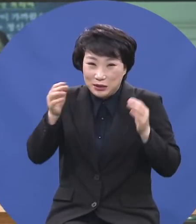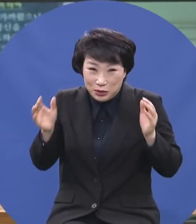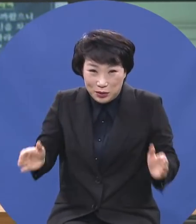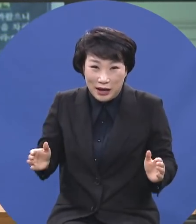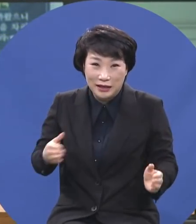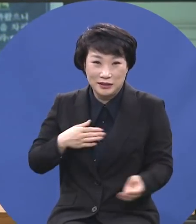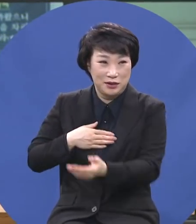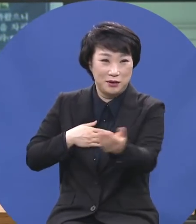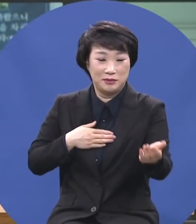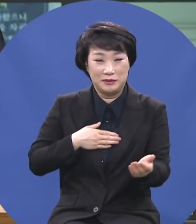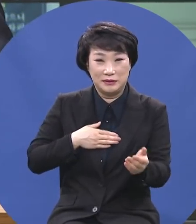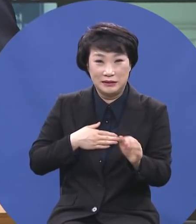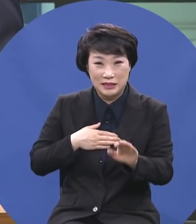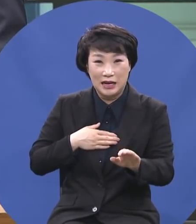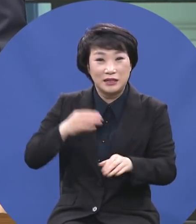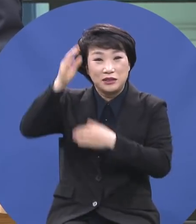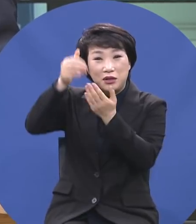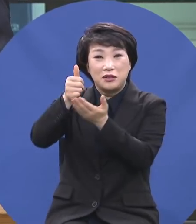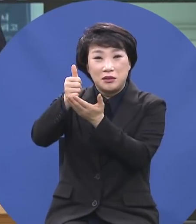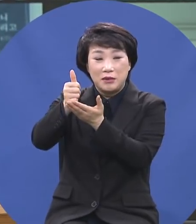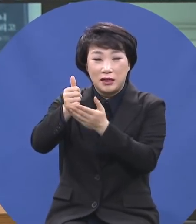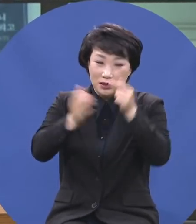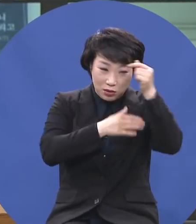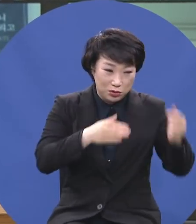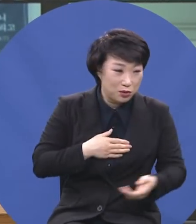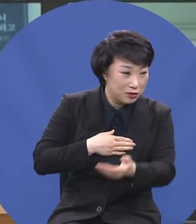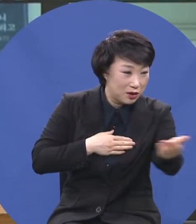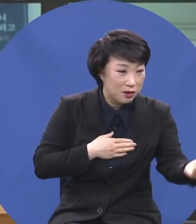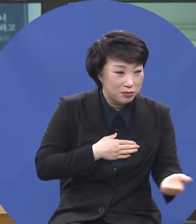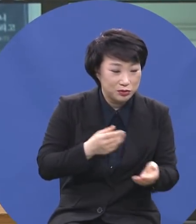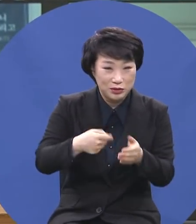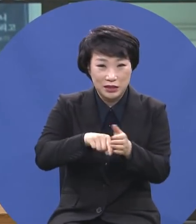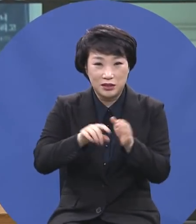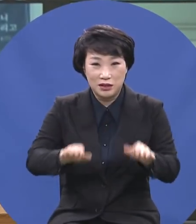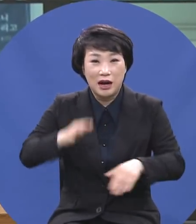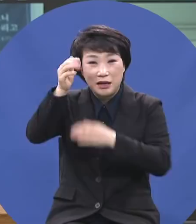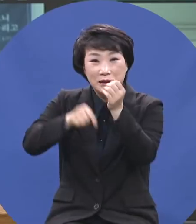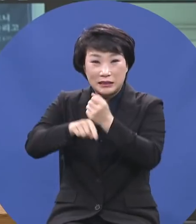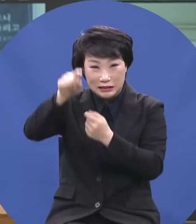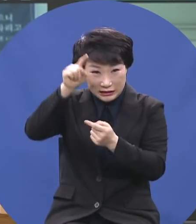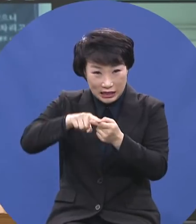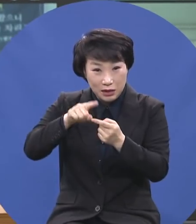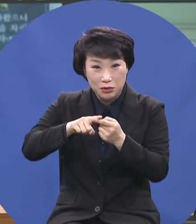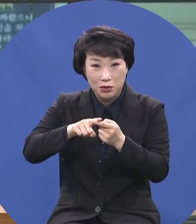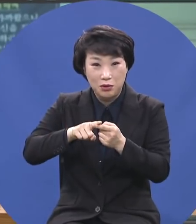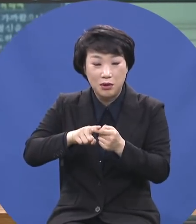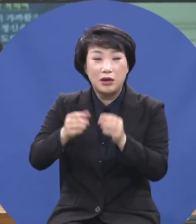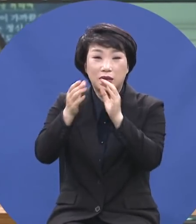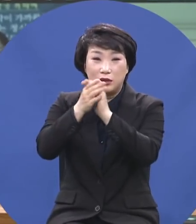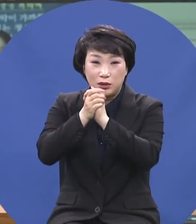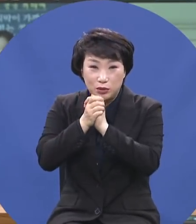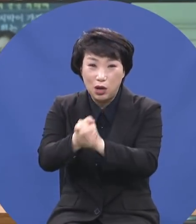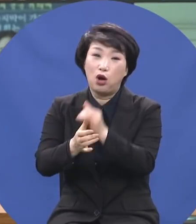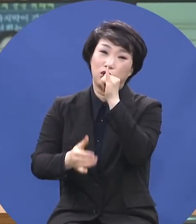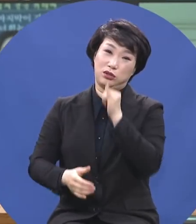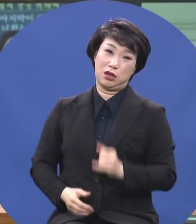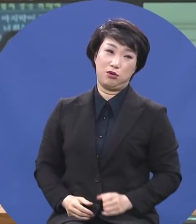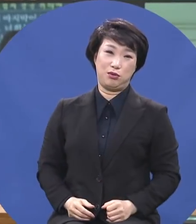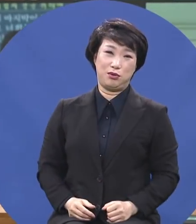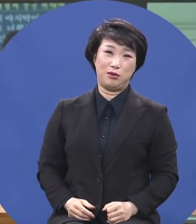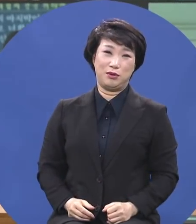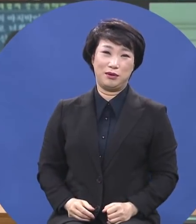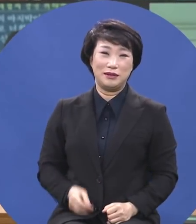동안 성령이 성도를 위해서 하나님의 뜻대로 간구하시고 있다라고 하는